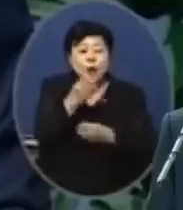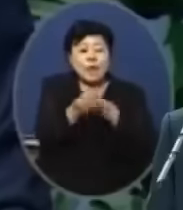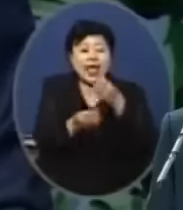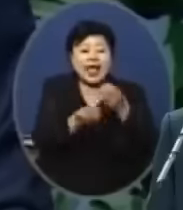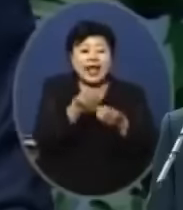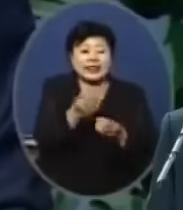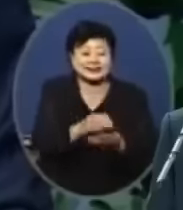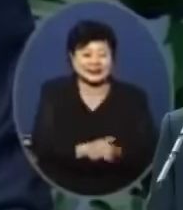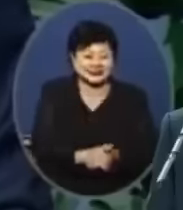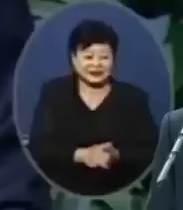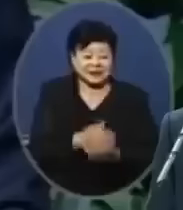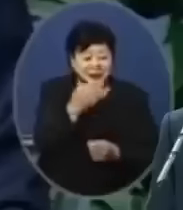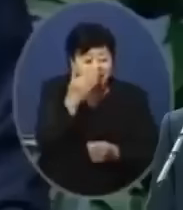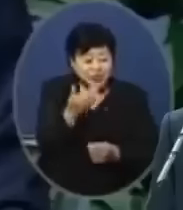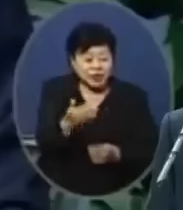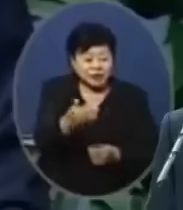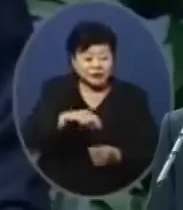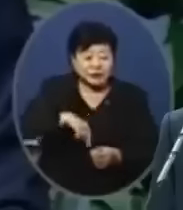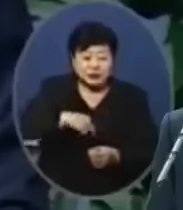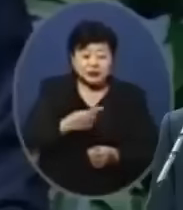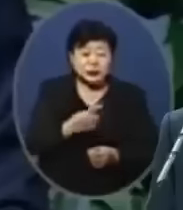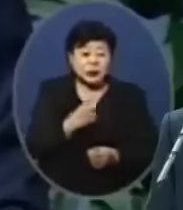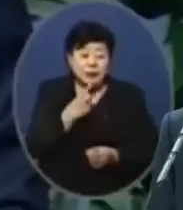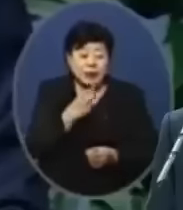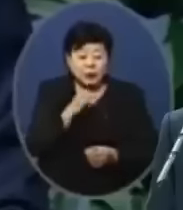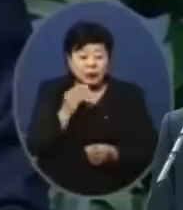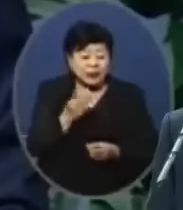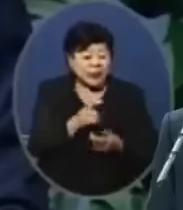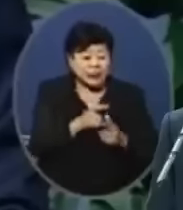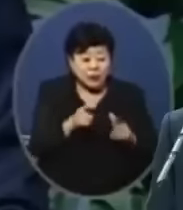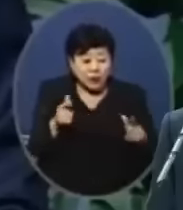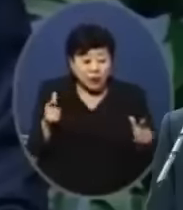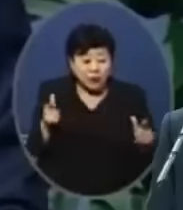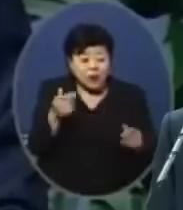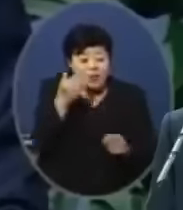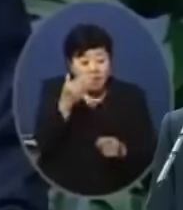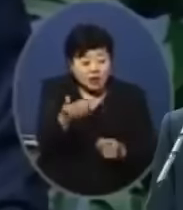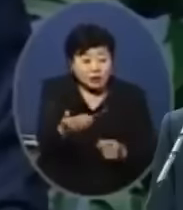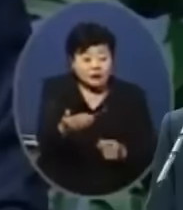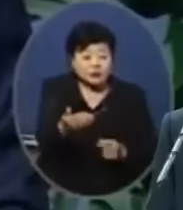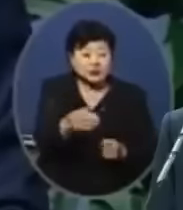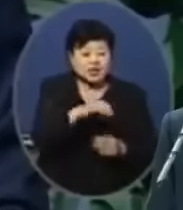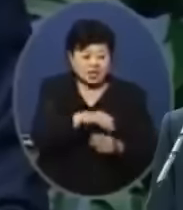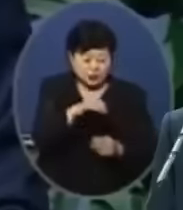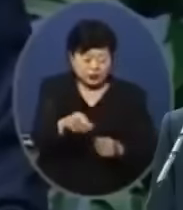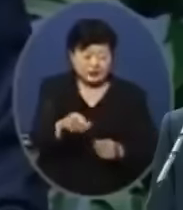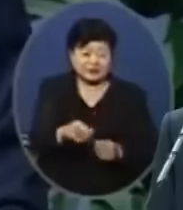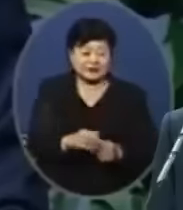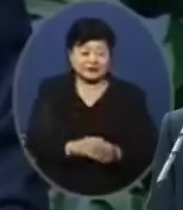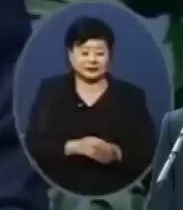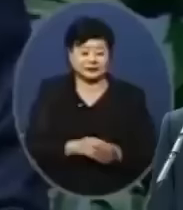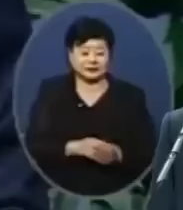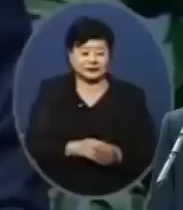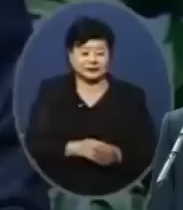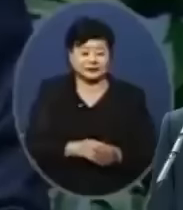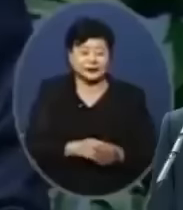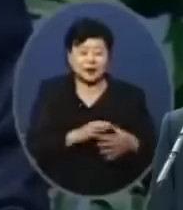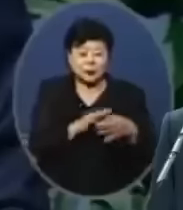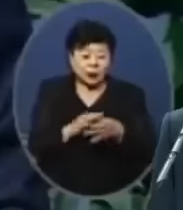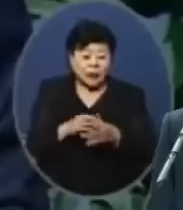고백은 여러분 스스로만 복되게 하는 것이 아니라 여러분의 이웃을, 여러분이